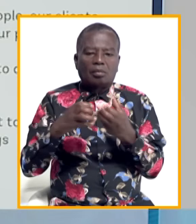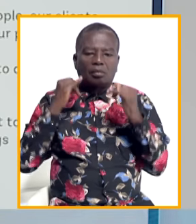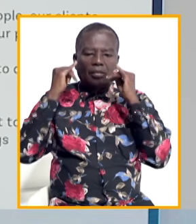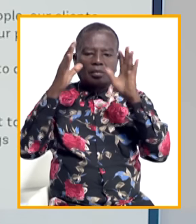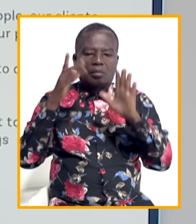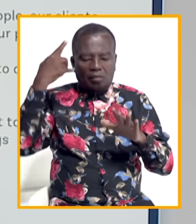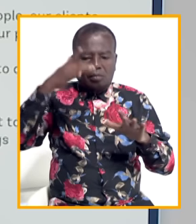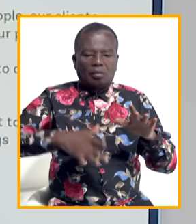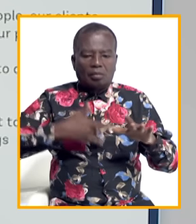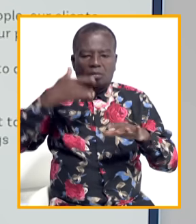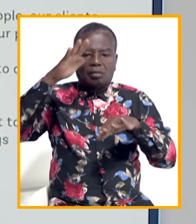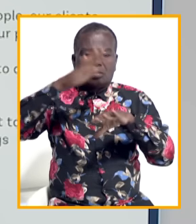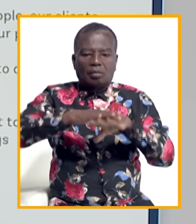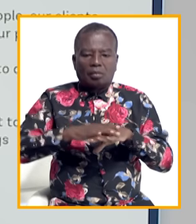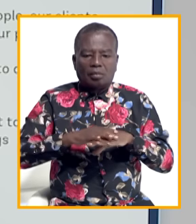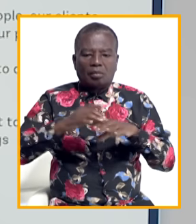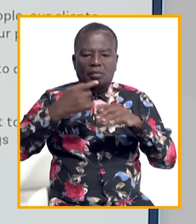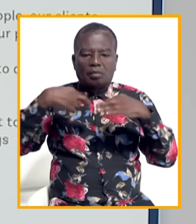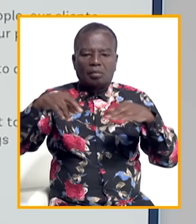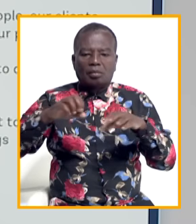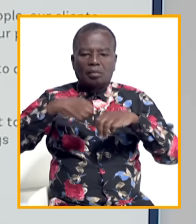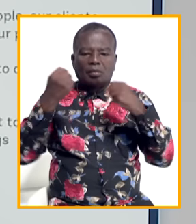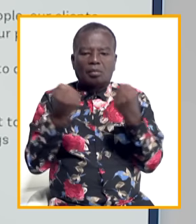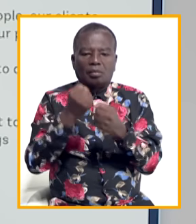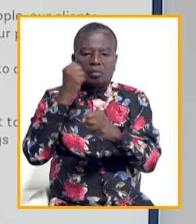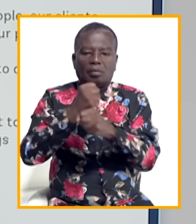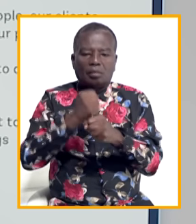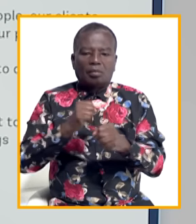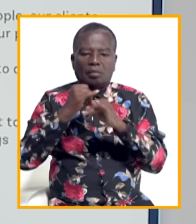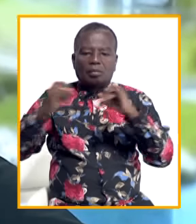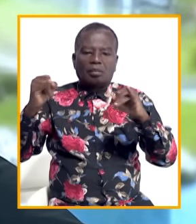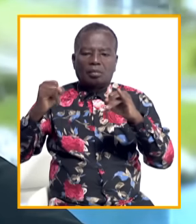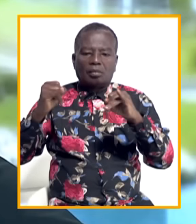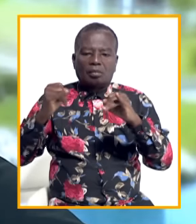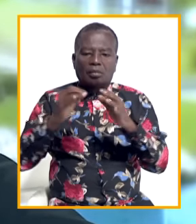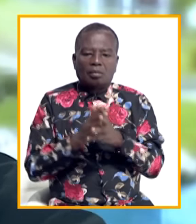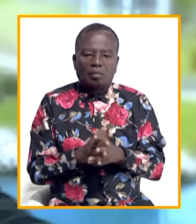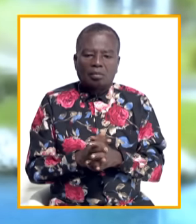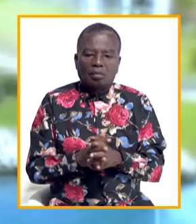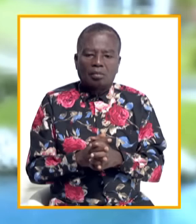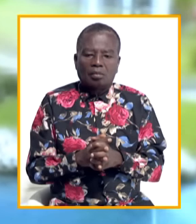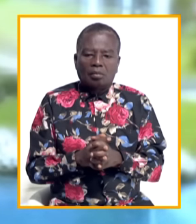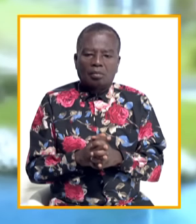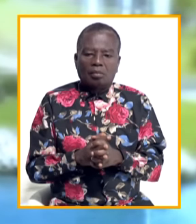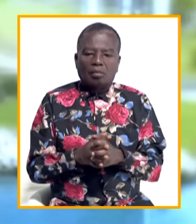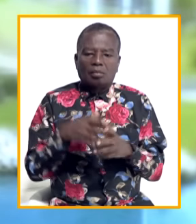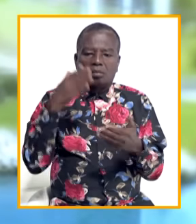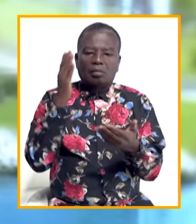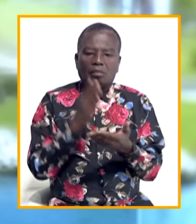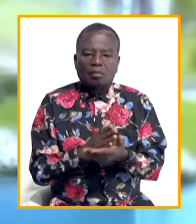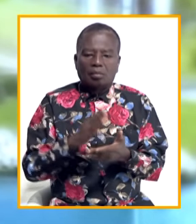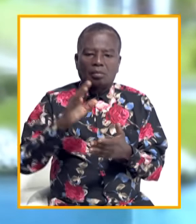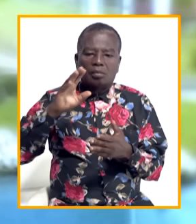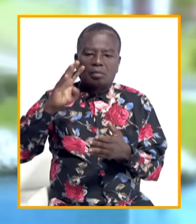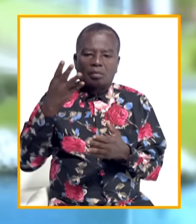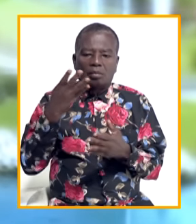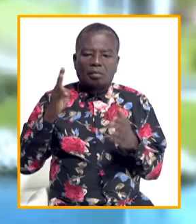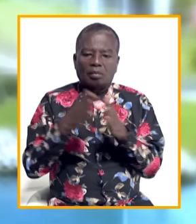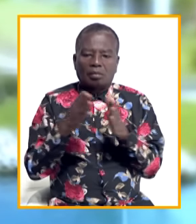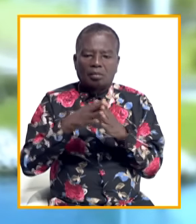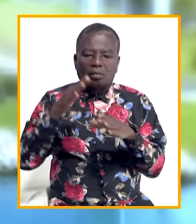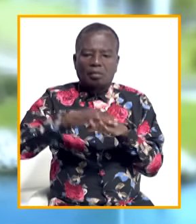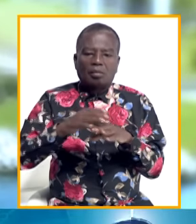de les sensibiliser sur le régime social du travailleur indépendant. On s'arrête à présent sur le 4e forum sur